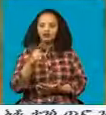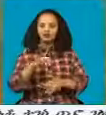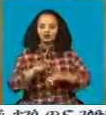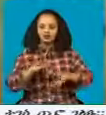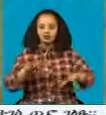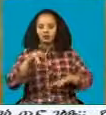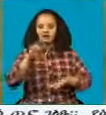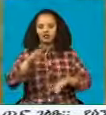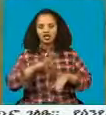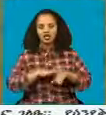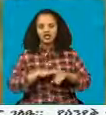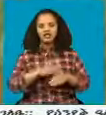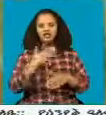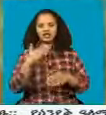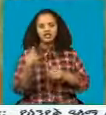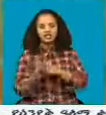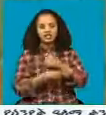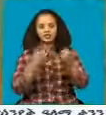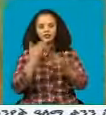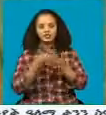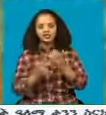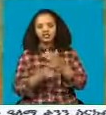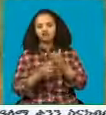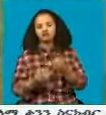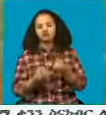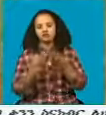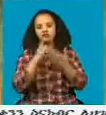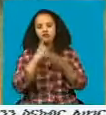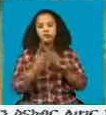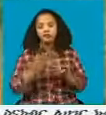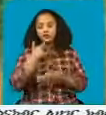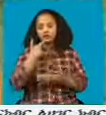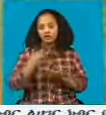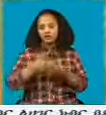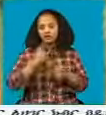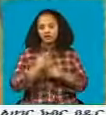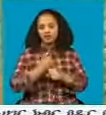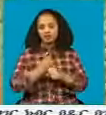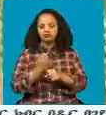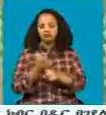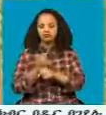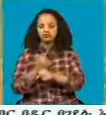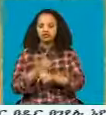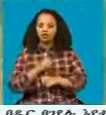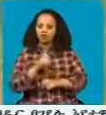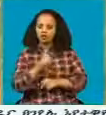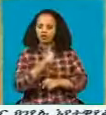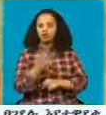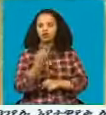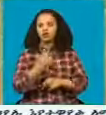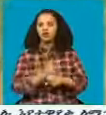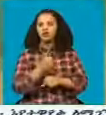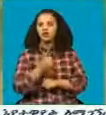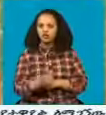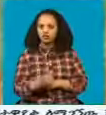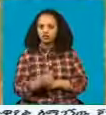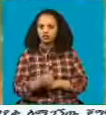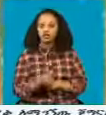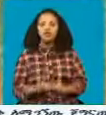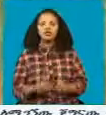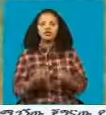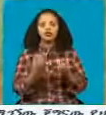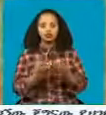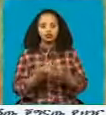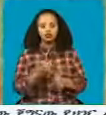ማሳ ላይ የስንዴ ምርጥ ዘር እየተባዛ ነው። ባለሀብቶቹ እንደሚሉት በዚህ ስራ ተሰማርተው ራሳቸውን ከመጥቀም ባሻገር